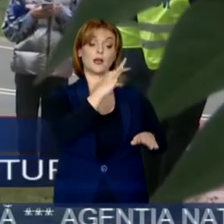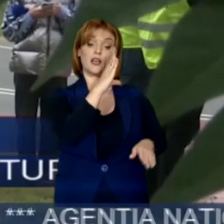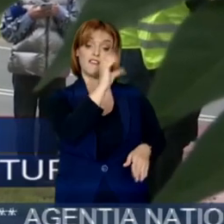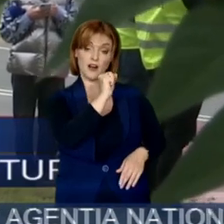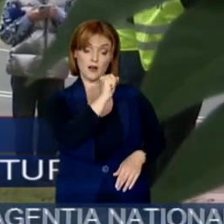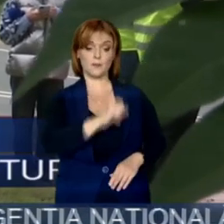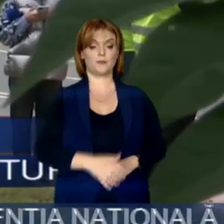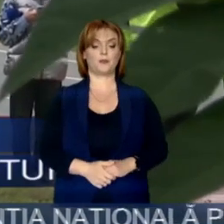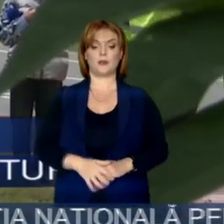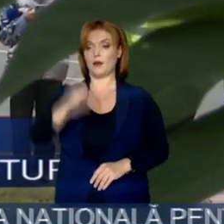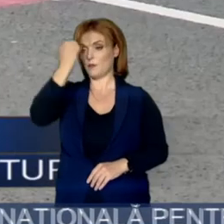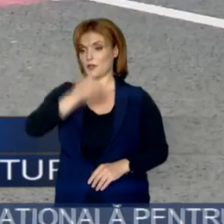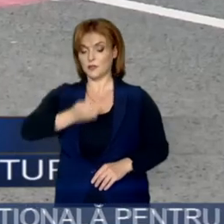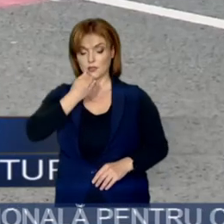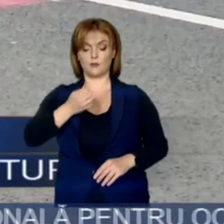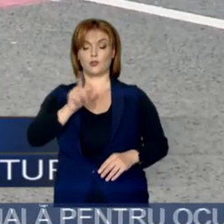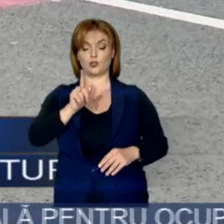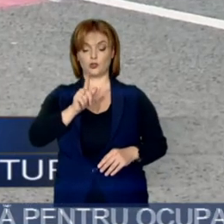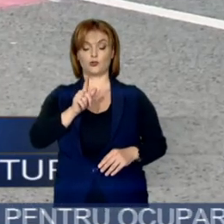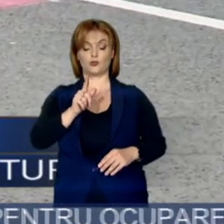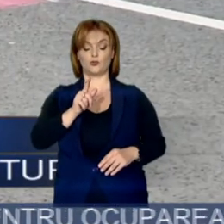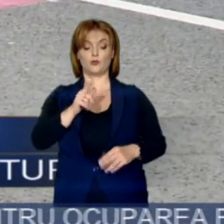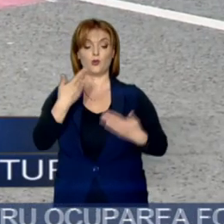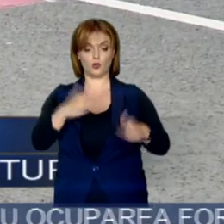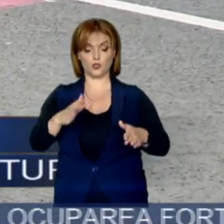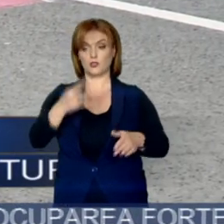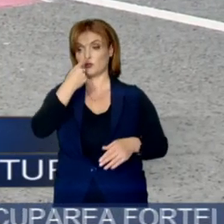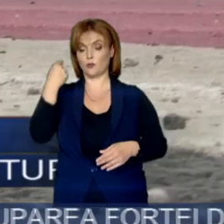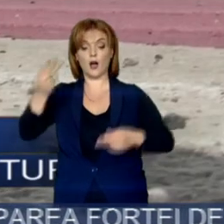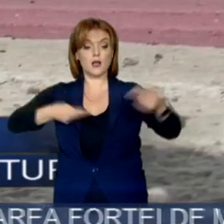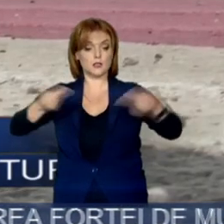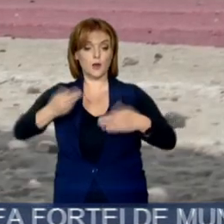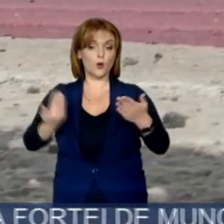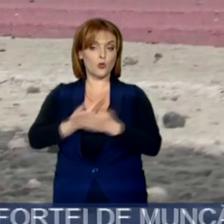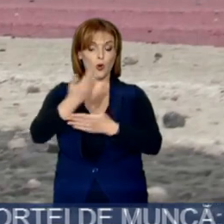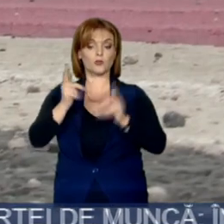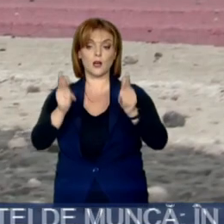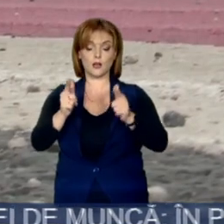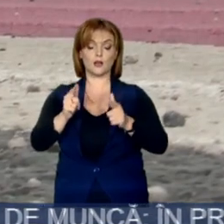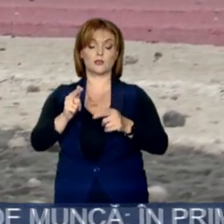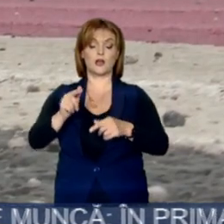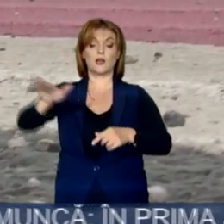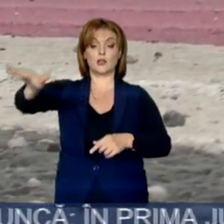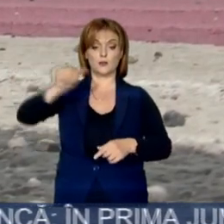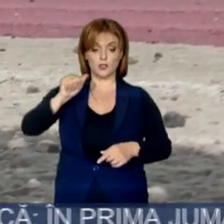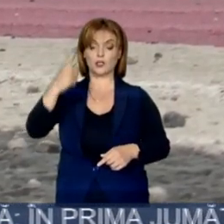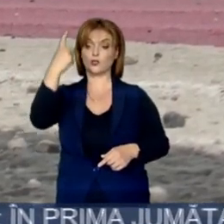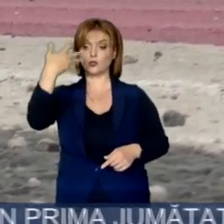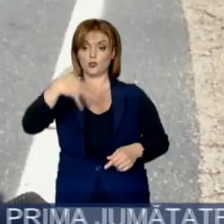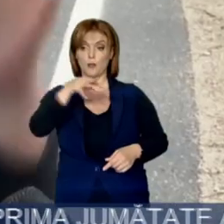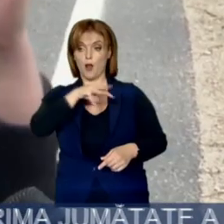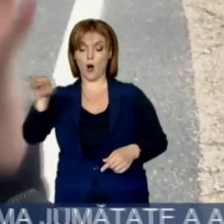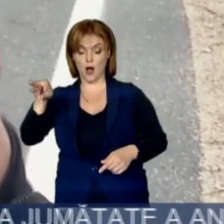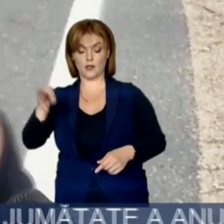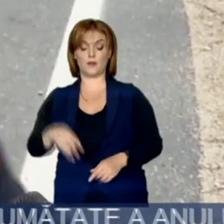finanțatorilor noștri de la BI. În acest scop am semnat de curând un acord de împrumut de peste 150 de